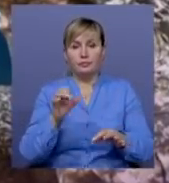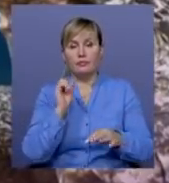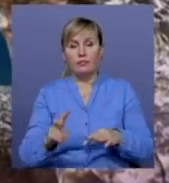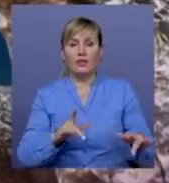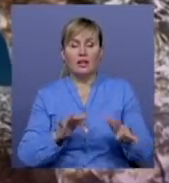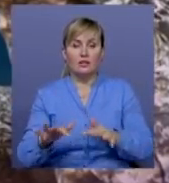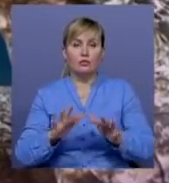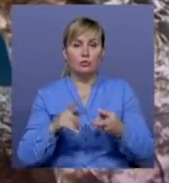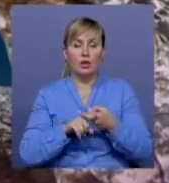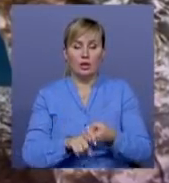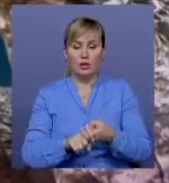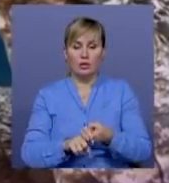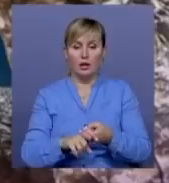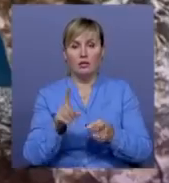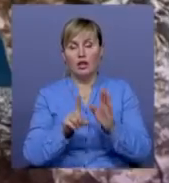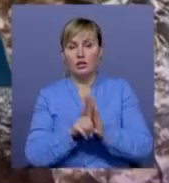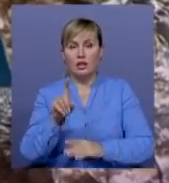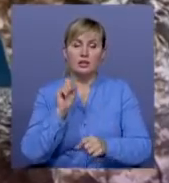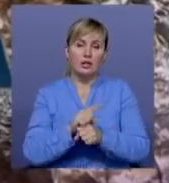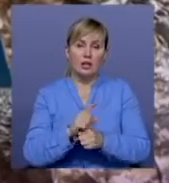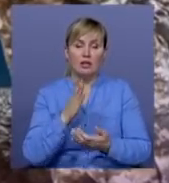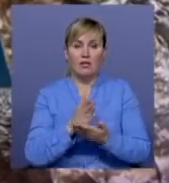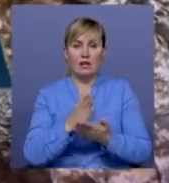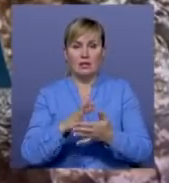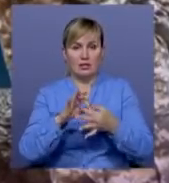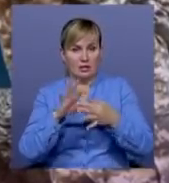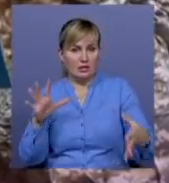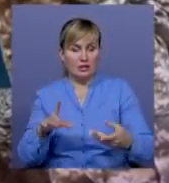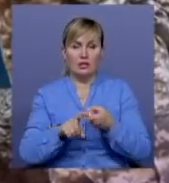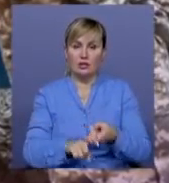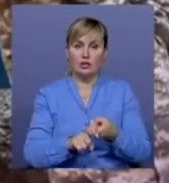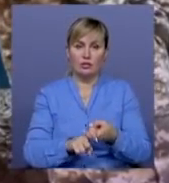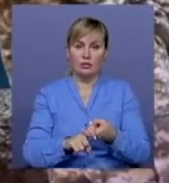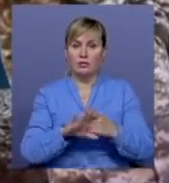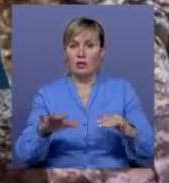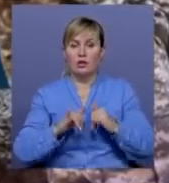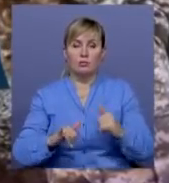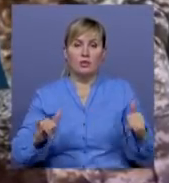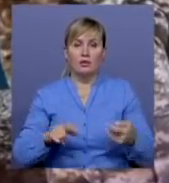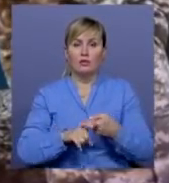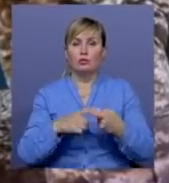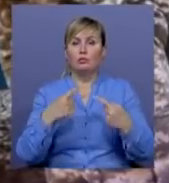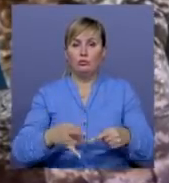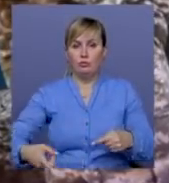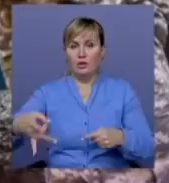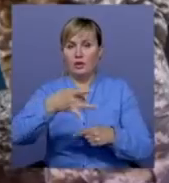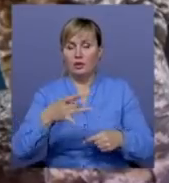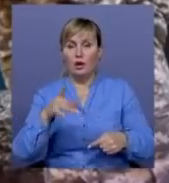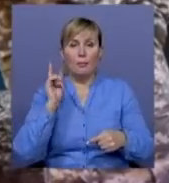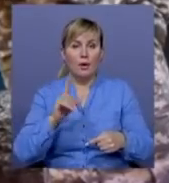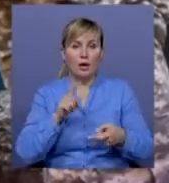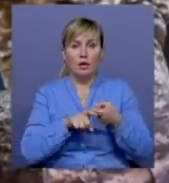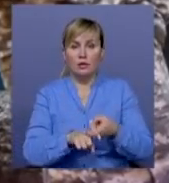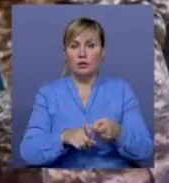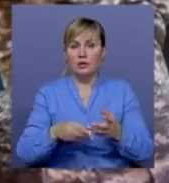действовать в случае карантина. Первостепенной задачей является разорвать цепочку заражения и не распространить вирус в другие регионы. Пока на